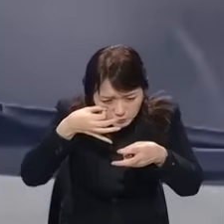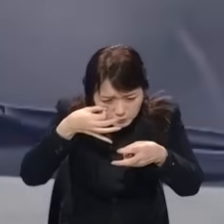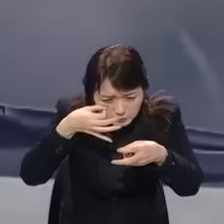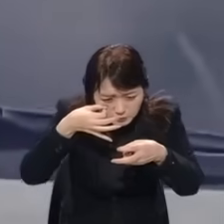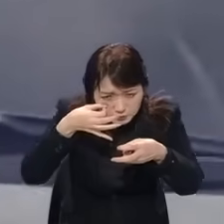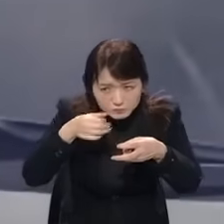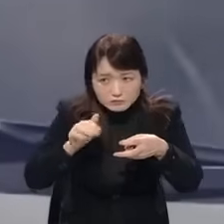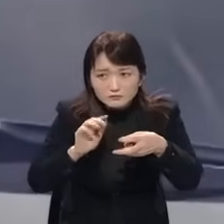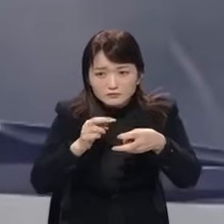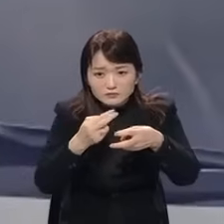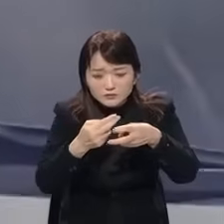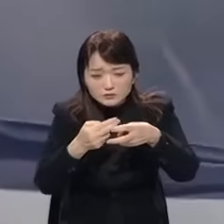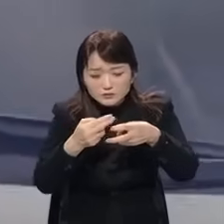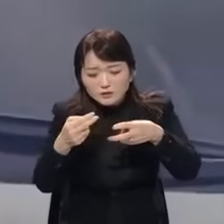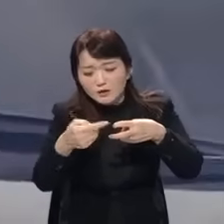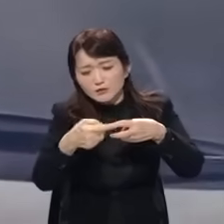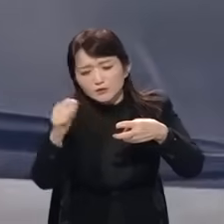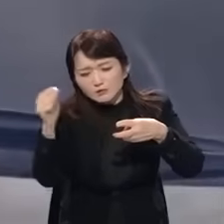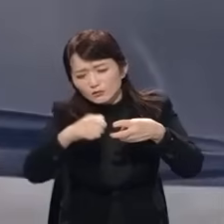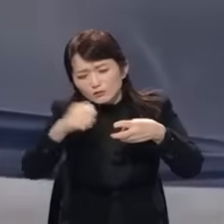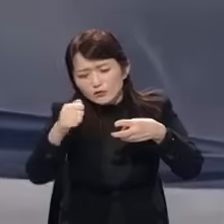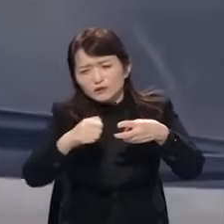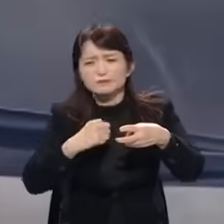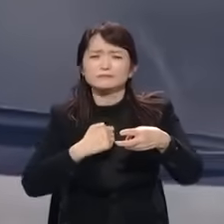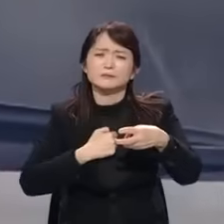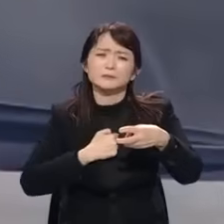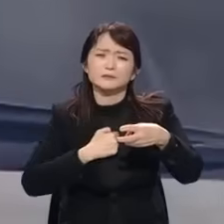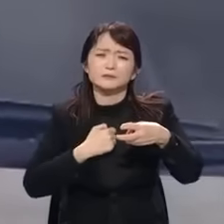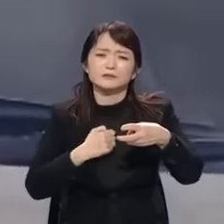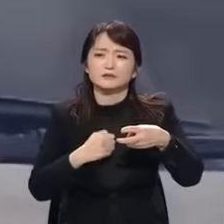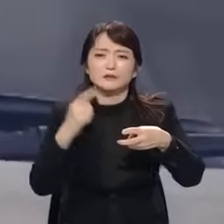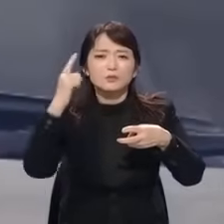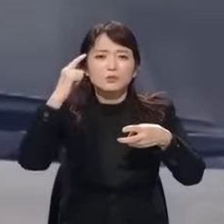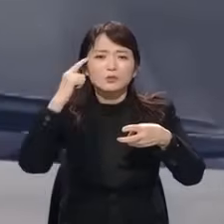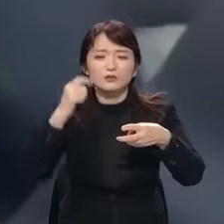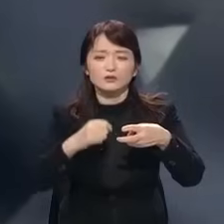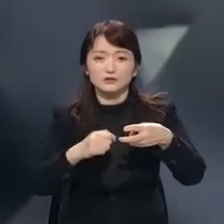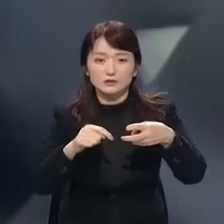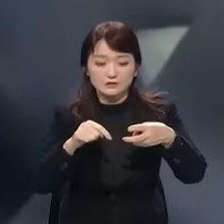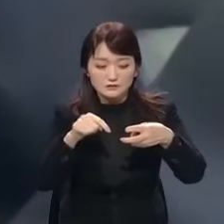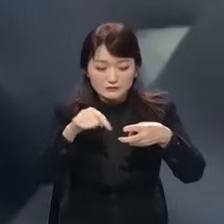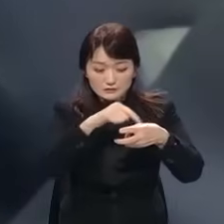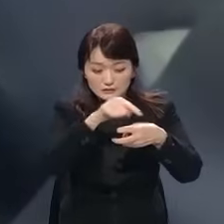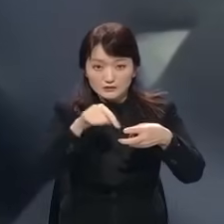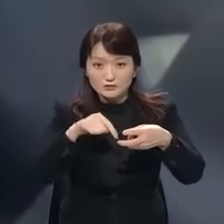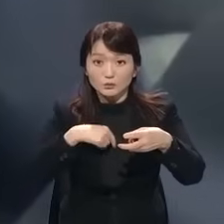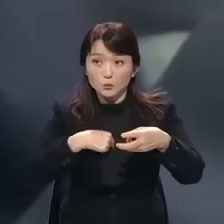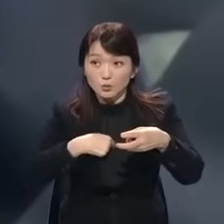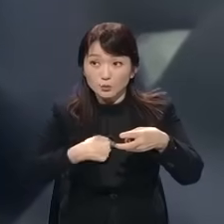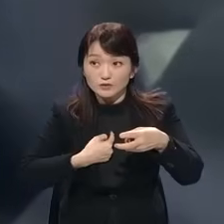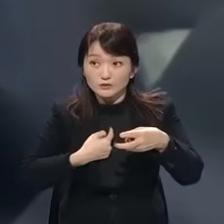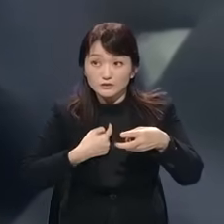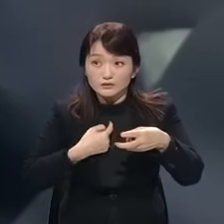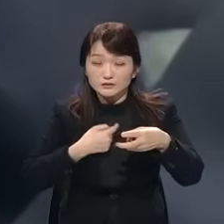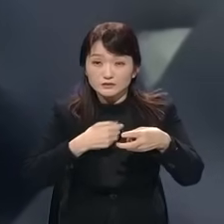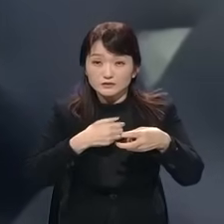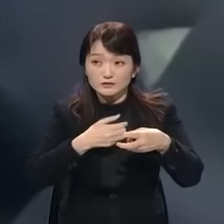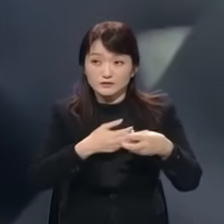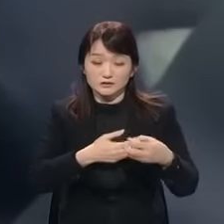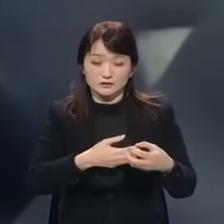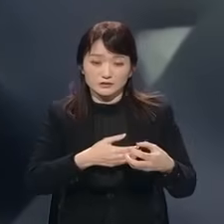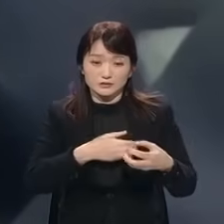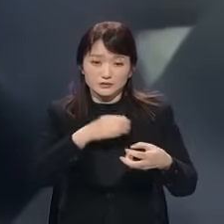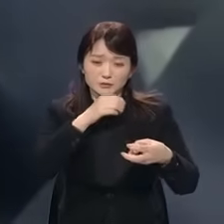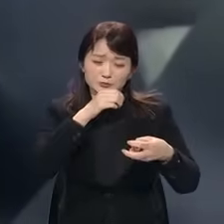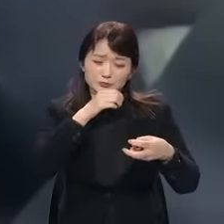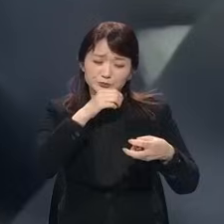손으로 창문을 쿵쿵 내려치고 답답해하기도 합니다. 왜 저래요? 자, 차 안에 혼자 젖병을 꼬가는 채